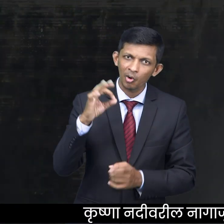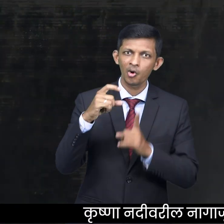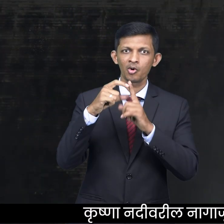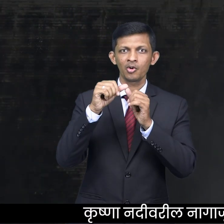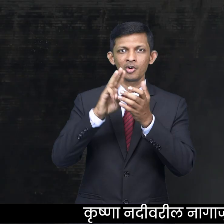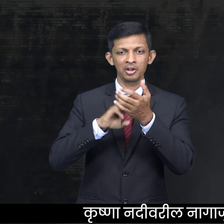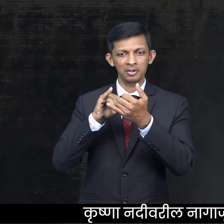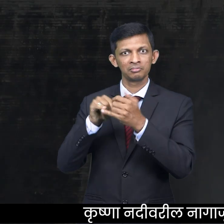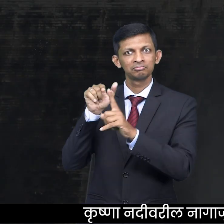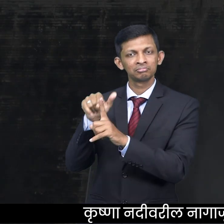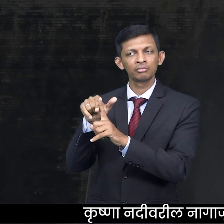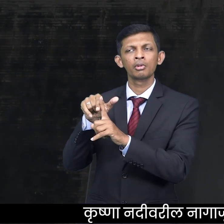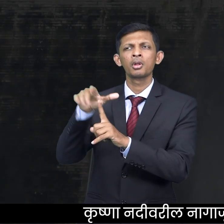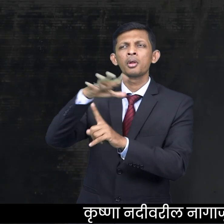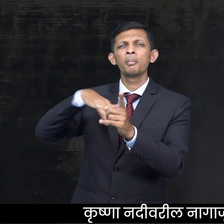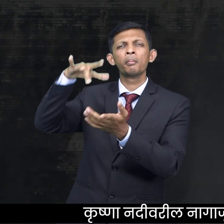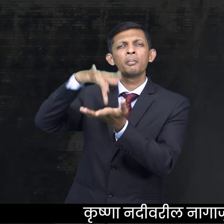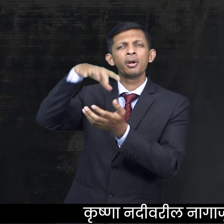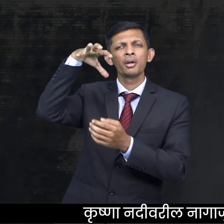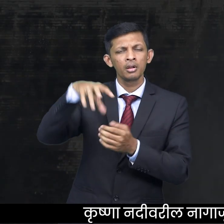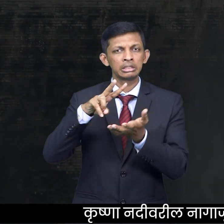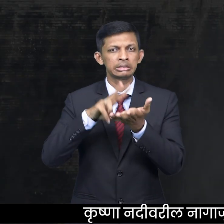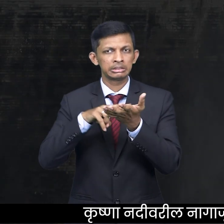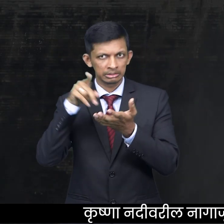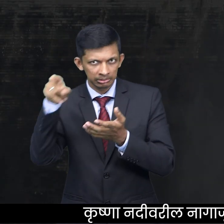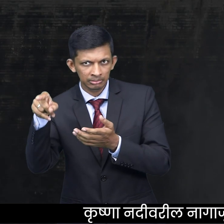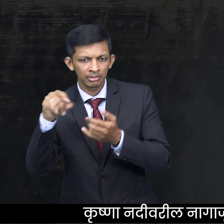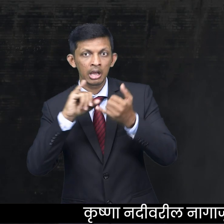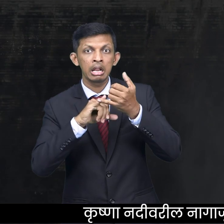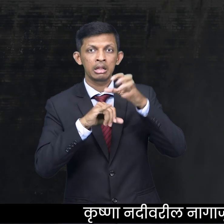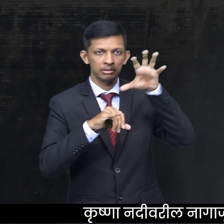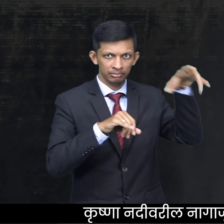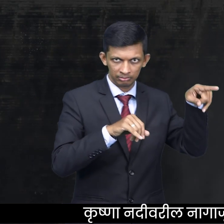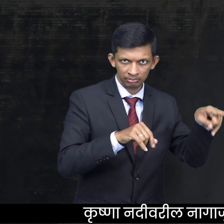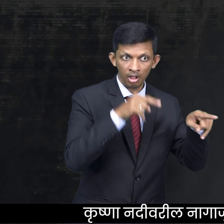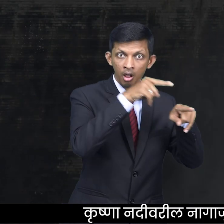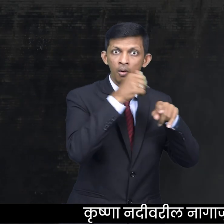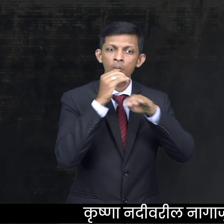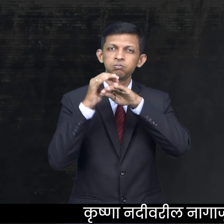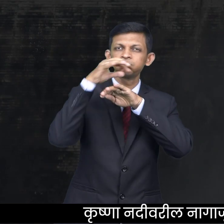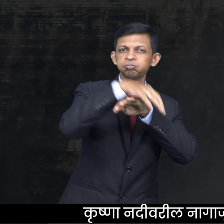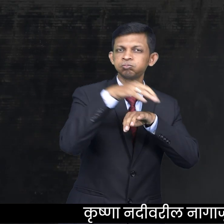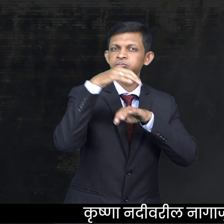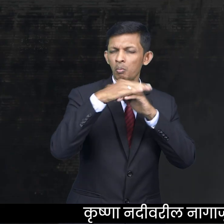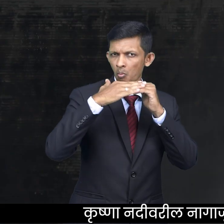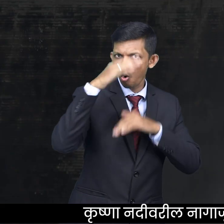कृष्णा नदीवरील नागार्जुन सागर आणि श्रीशैलम ही प्रमुख धरणे आहेत.